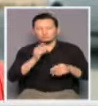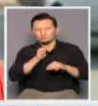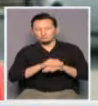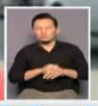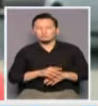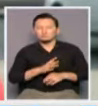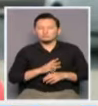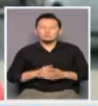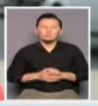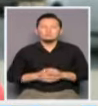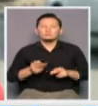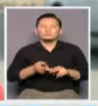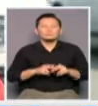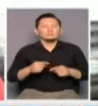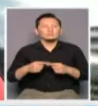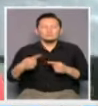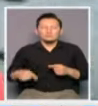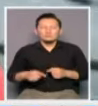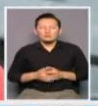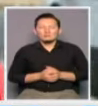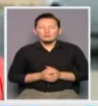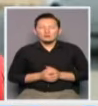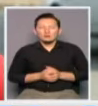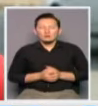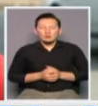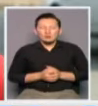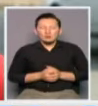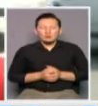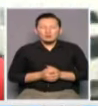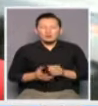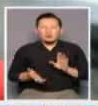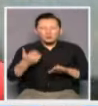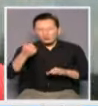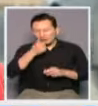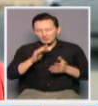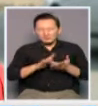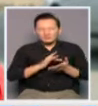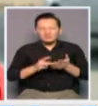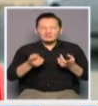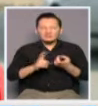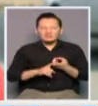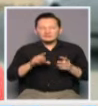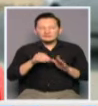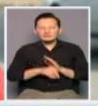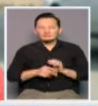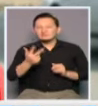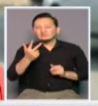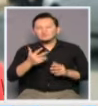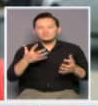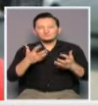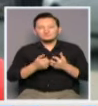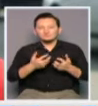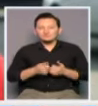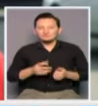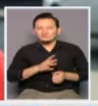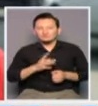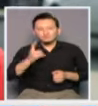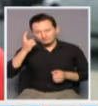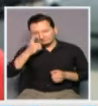отыр. Бұдан бөлек басып айту керек, жалпы былтырғы жылы есепті мерзімде 3 жол апаты